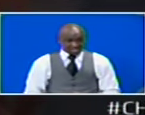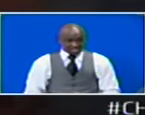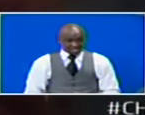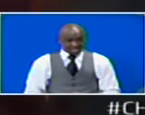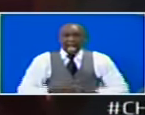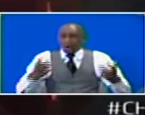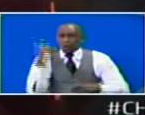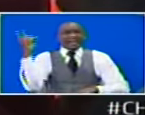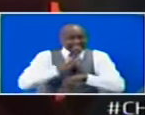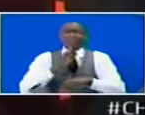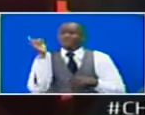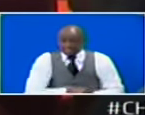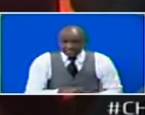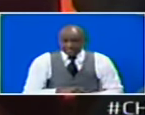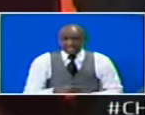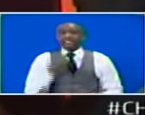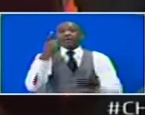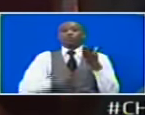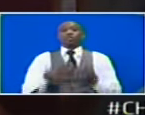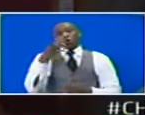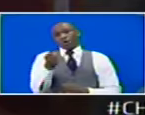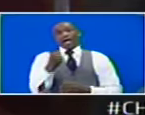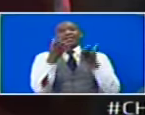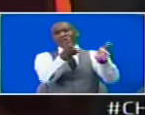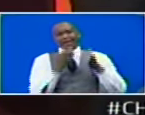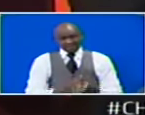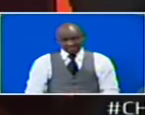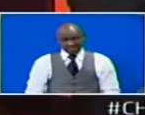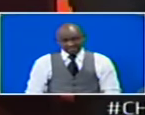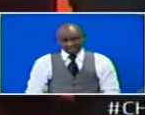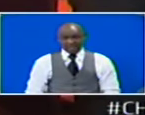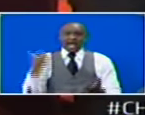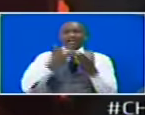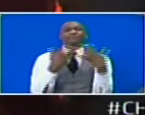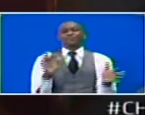Baada ya siku moja wanasema imefika.